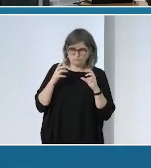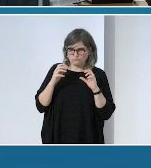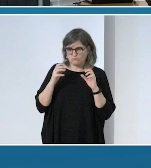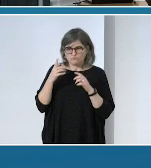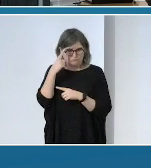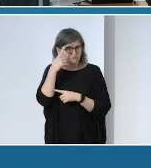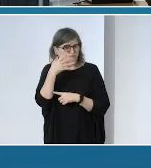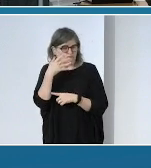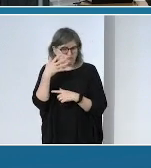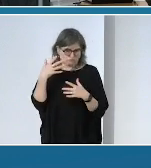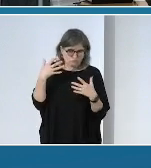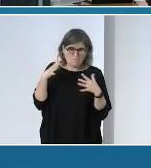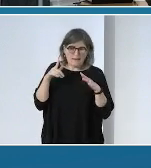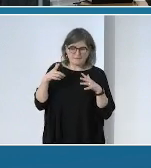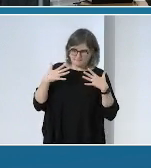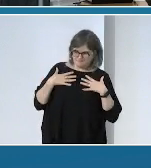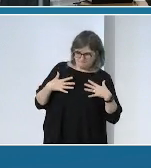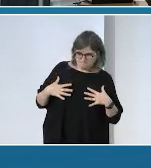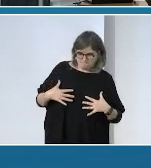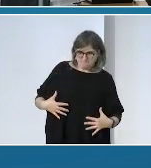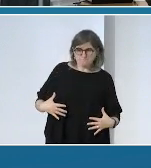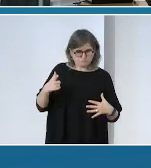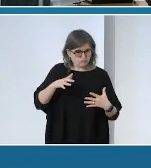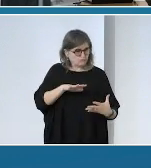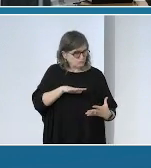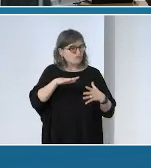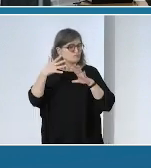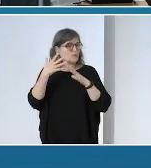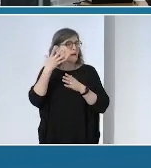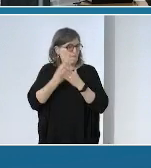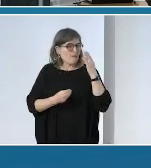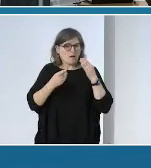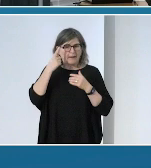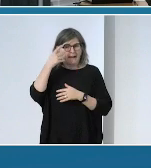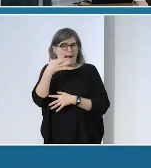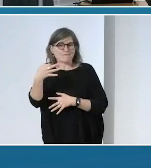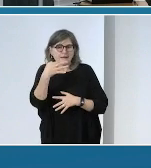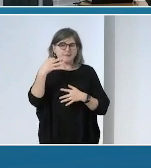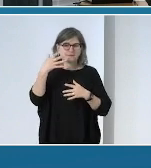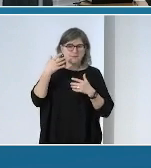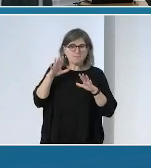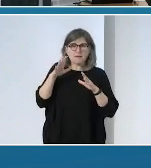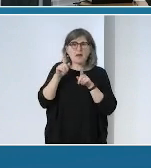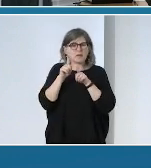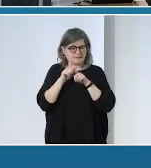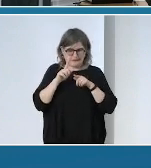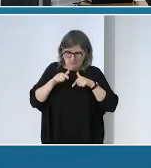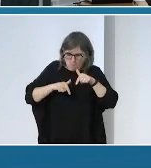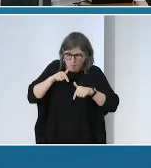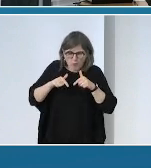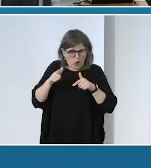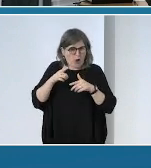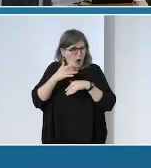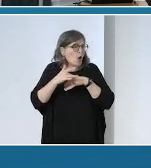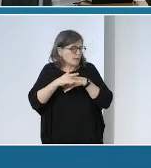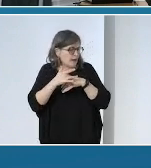qui dit que l'évolution posturale d'Émilie est très satisfaisante. Elle a juste un léger retard des acquisitions posturomotrices et elle est